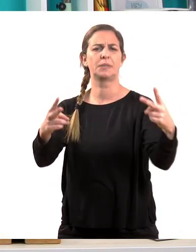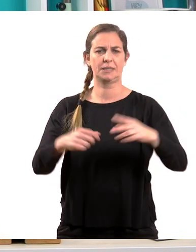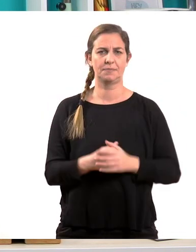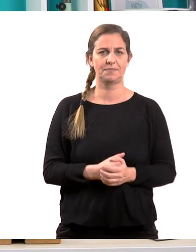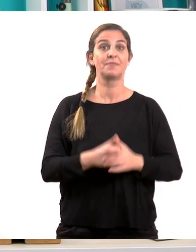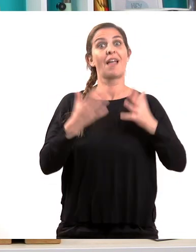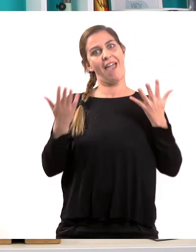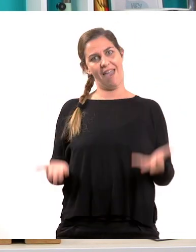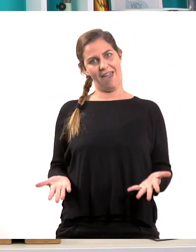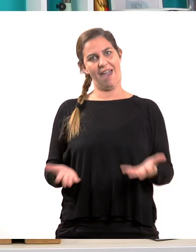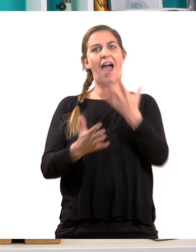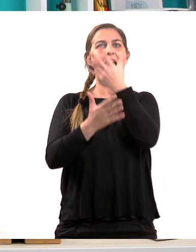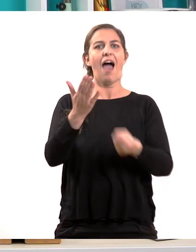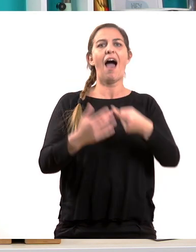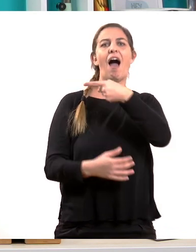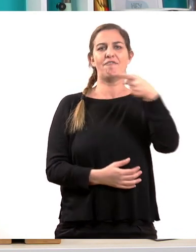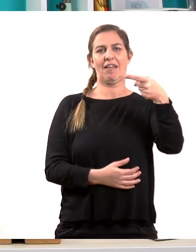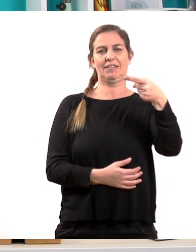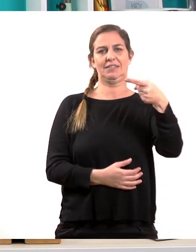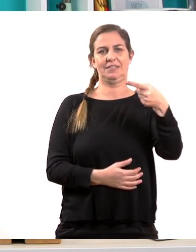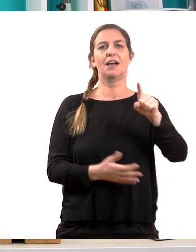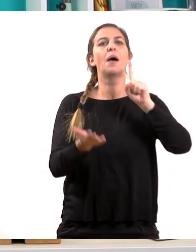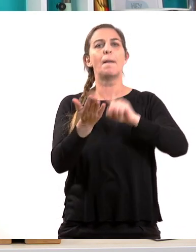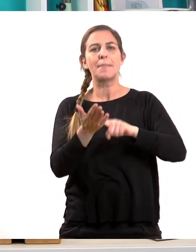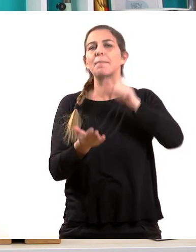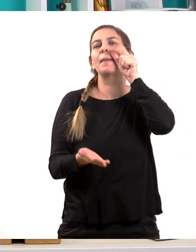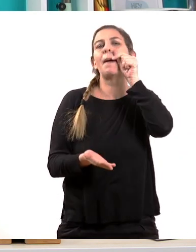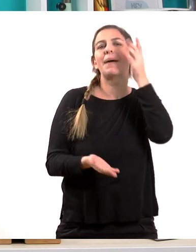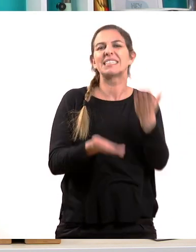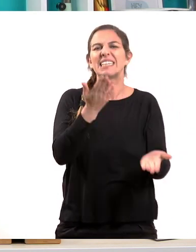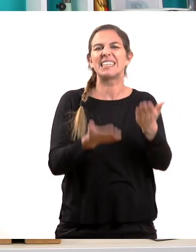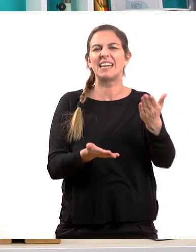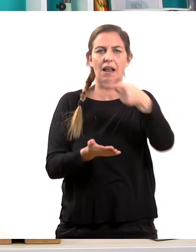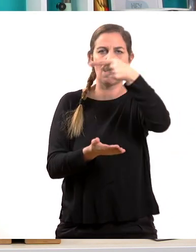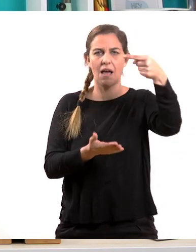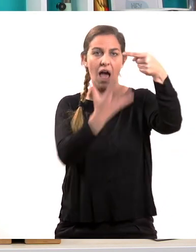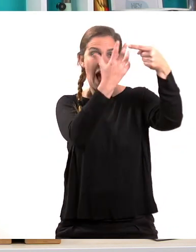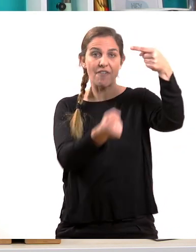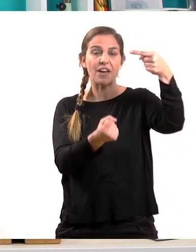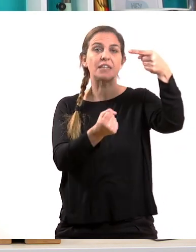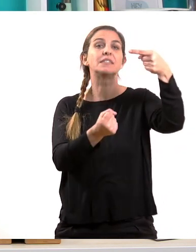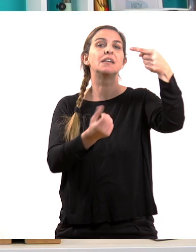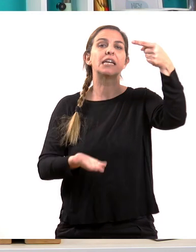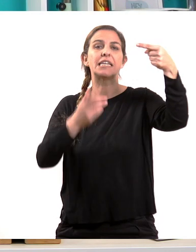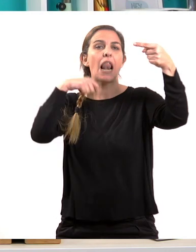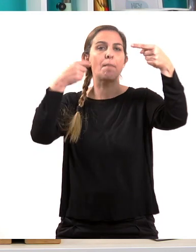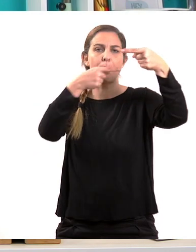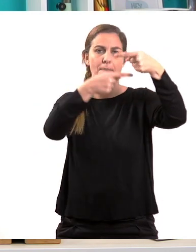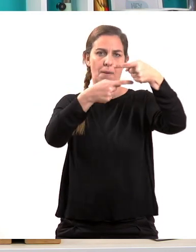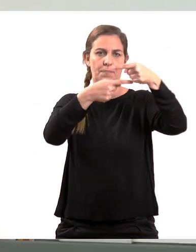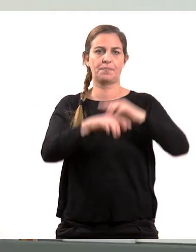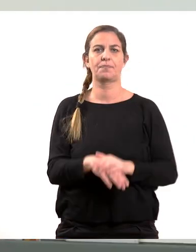κάνουμε αφαίρεση. Θα βγάλουμε από τα κιλά του μπαμπά, τα κιλά της μαμάς.